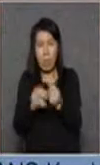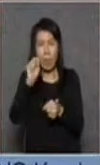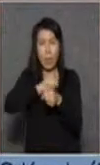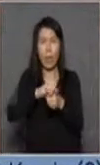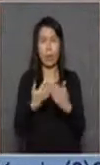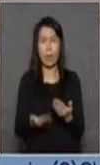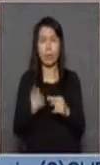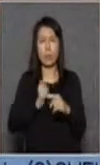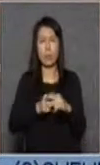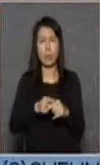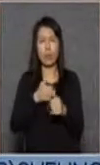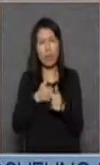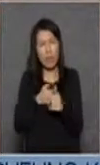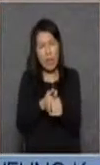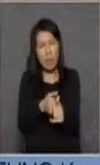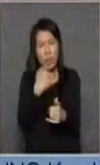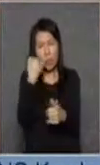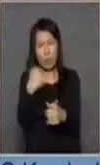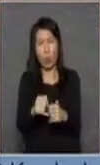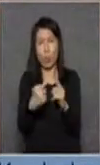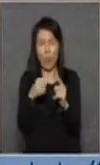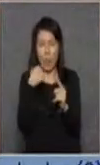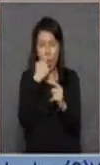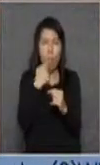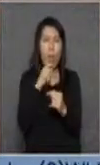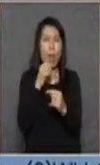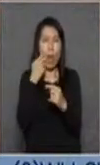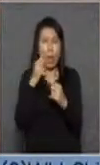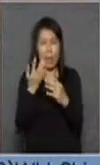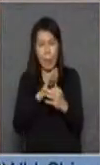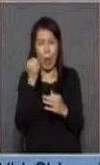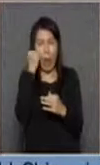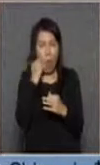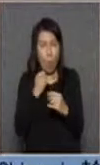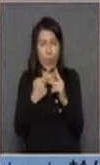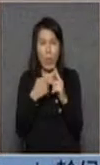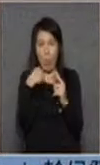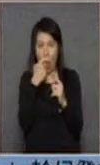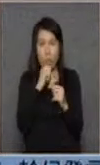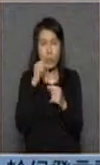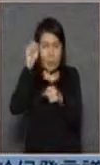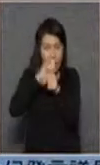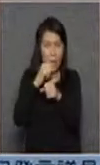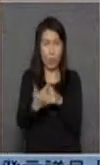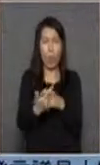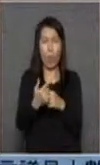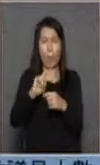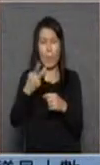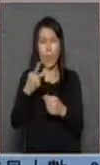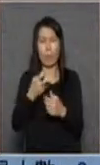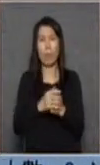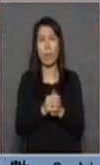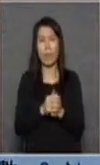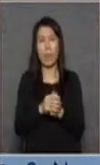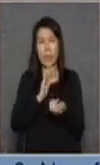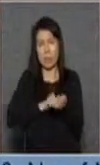就不能够追得上人口，尤其是老龄人口增加造成的医